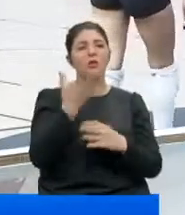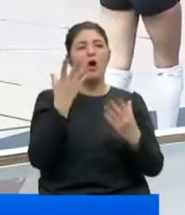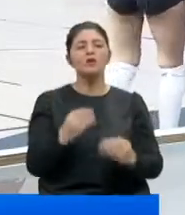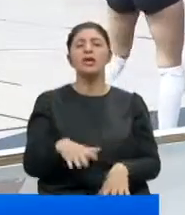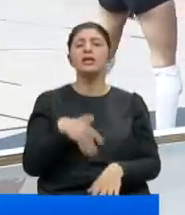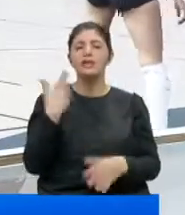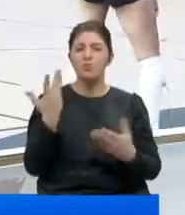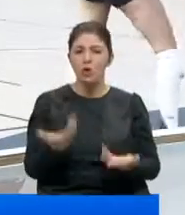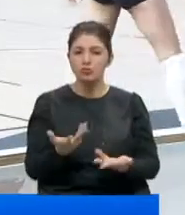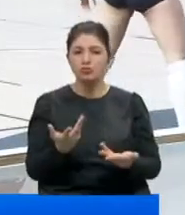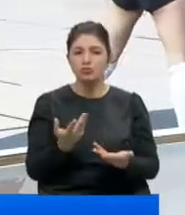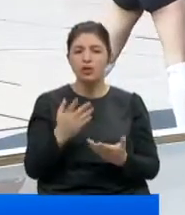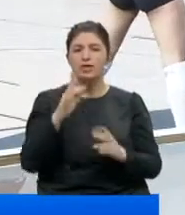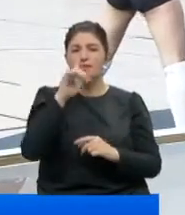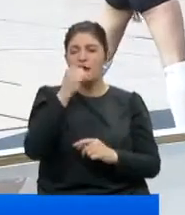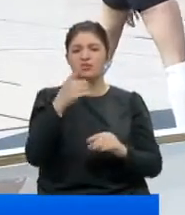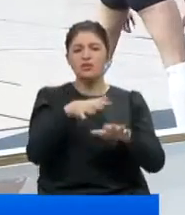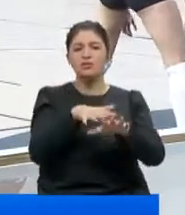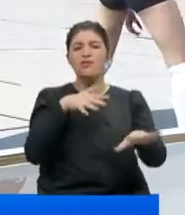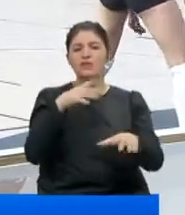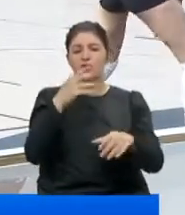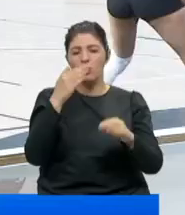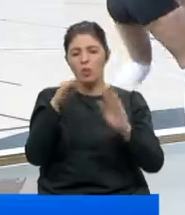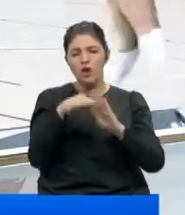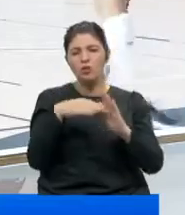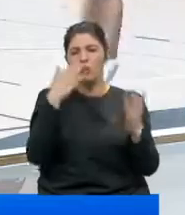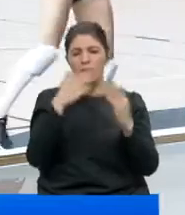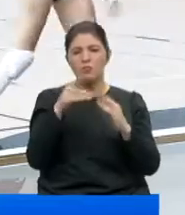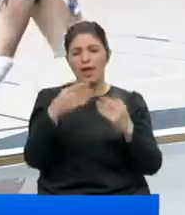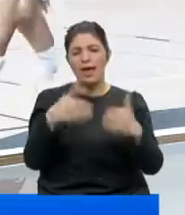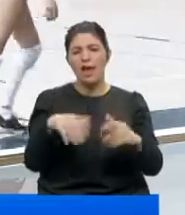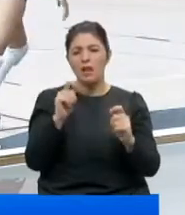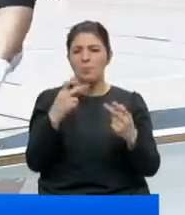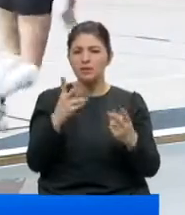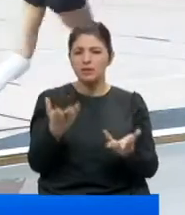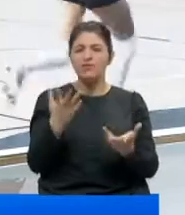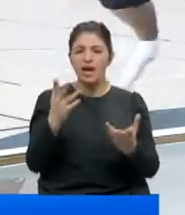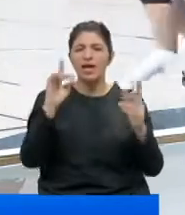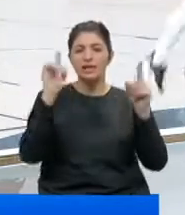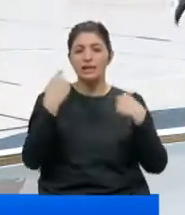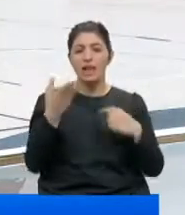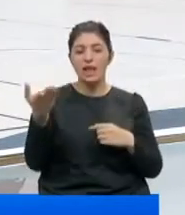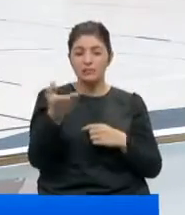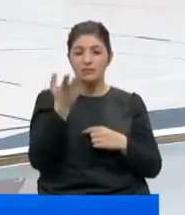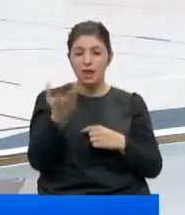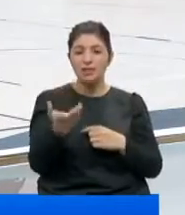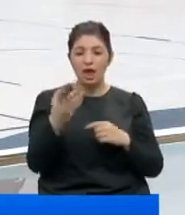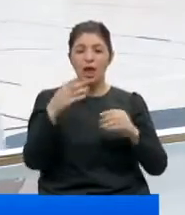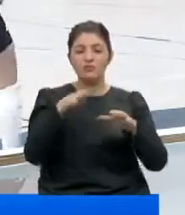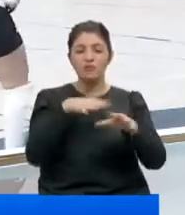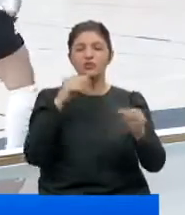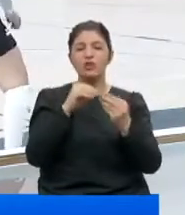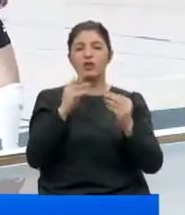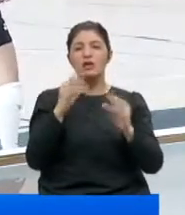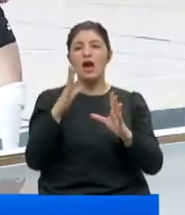olsun istemiyoruz. Sadece trafik kurallarına uyarak bunları engelleyebiliriz ve yetkililerimizden de trafik suçlarına